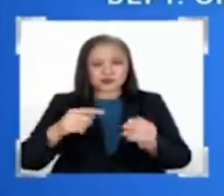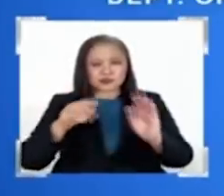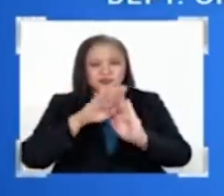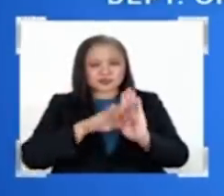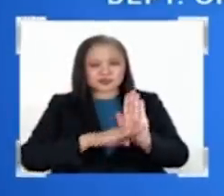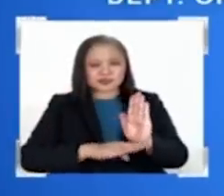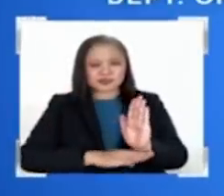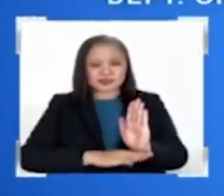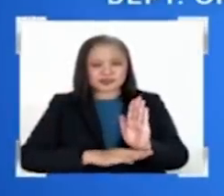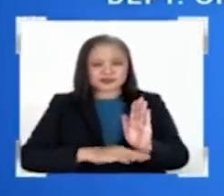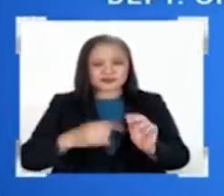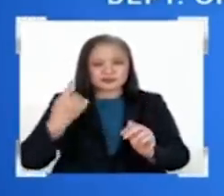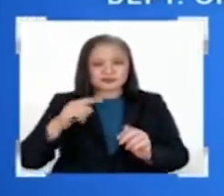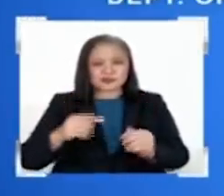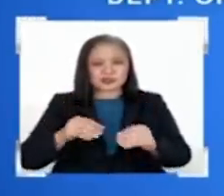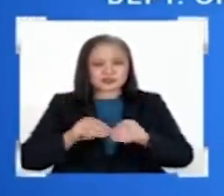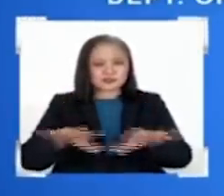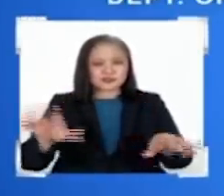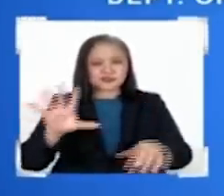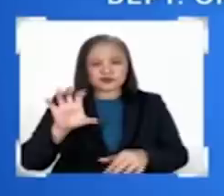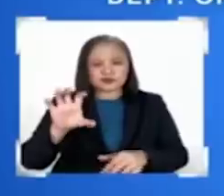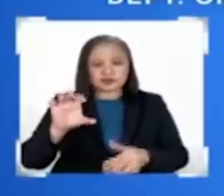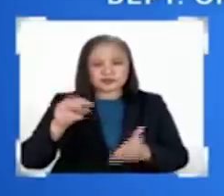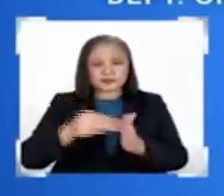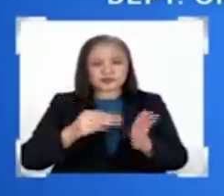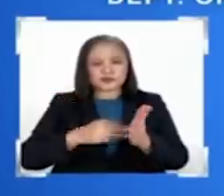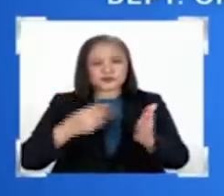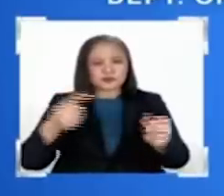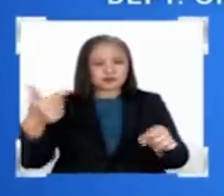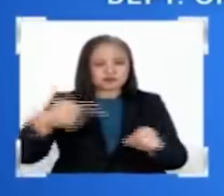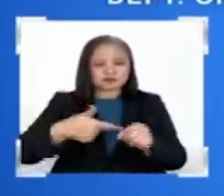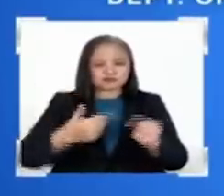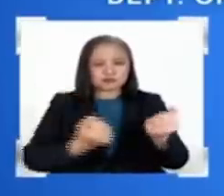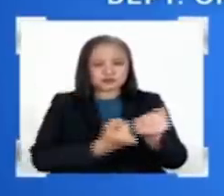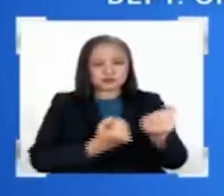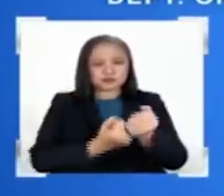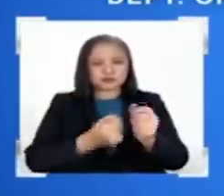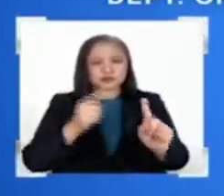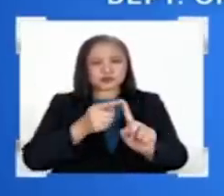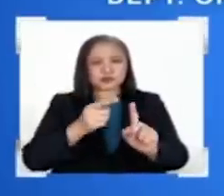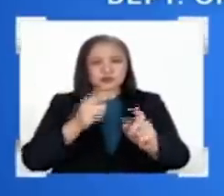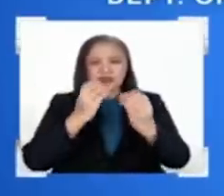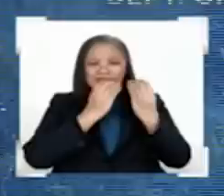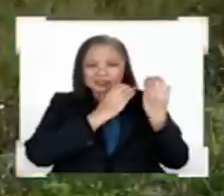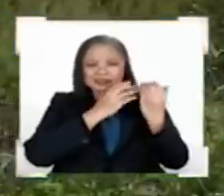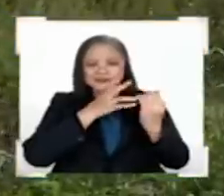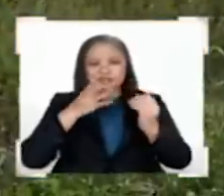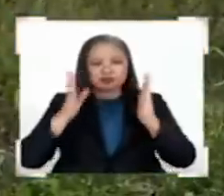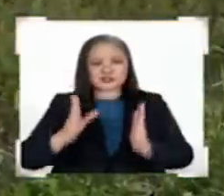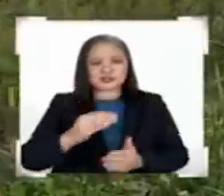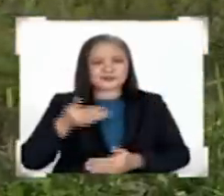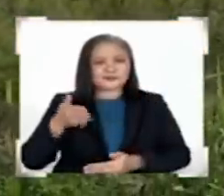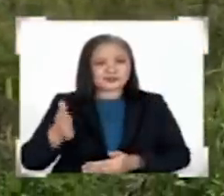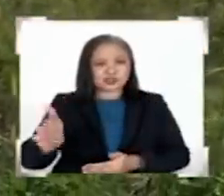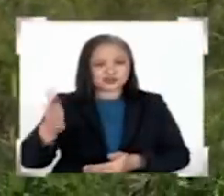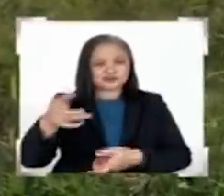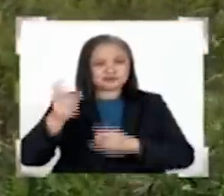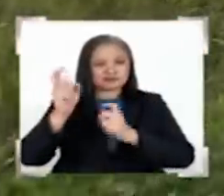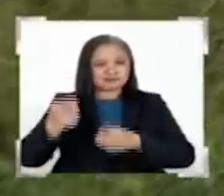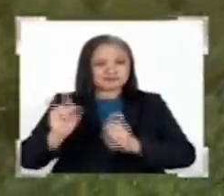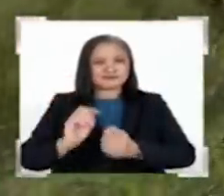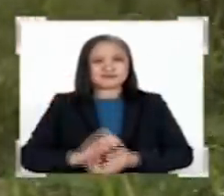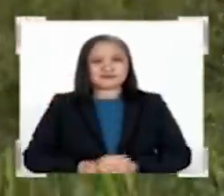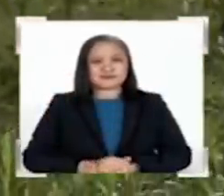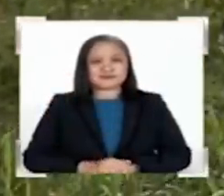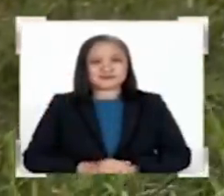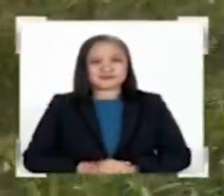5 million pesos for fuel subsidy directed to corn farmers and fishers. Ang subsidy